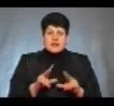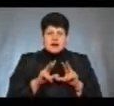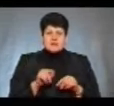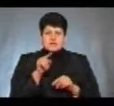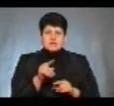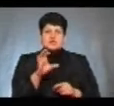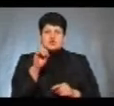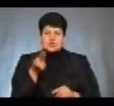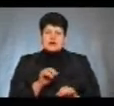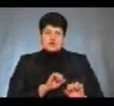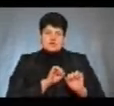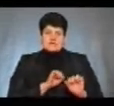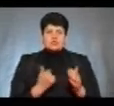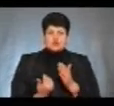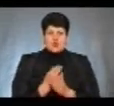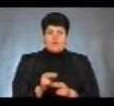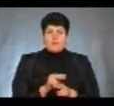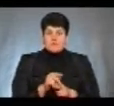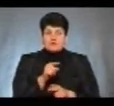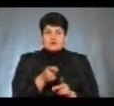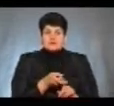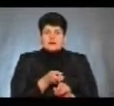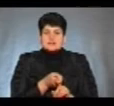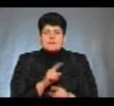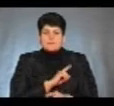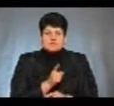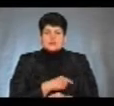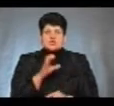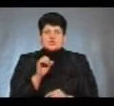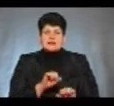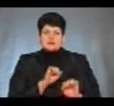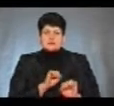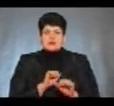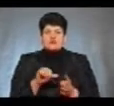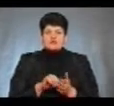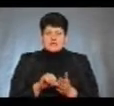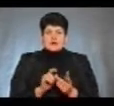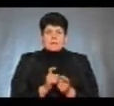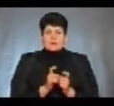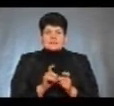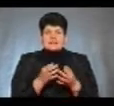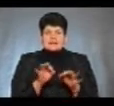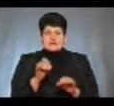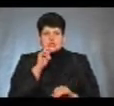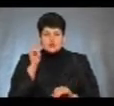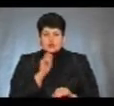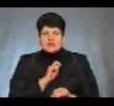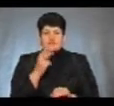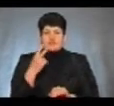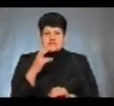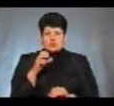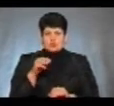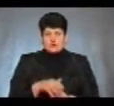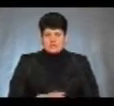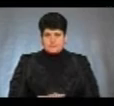соціального захисту з новою поправкою. Вона стосується посилення соціального захисту учасників боротьби за незалежність України у 20